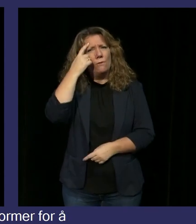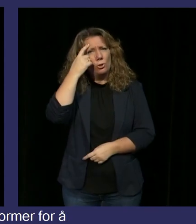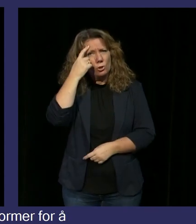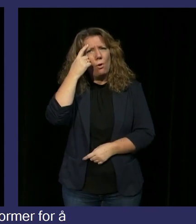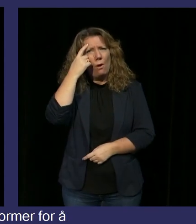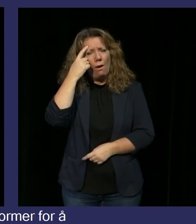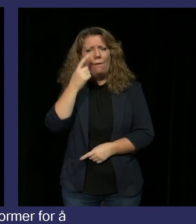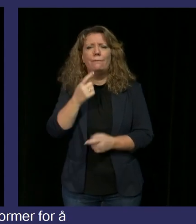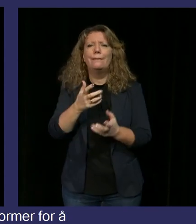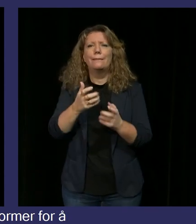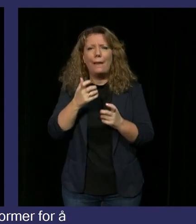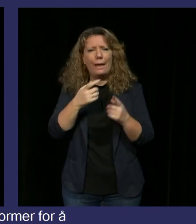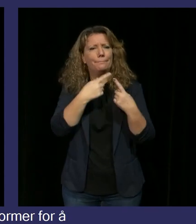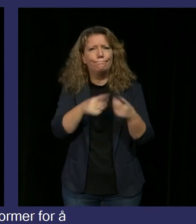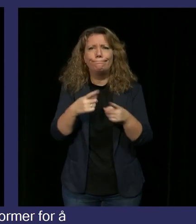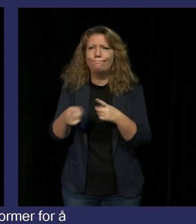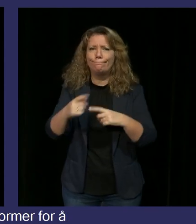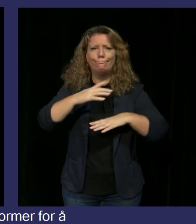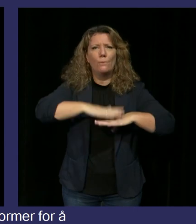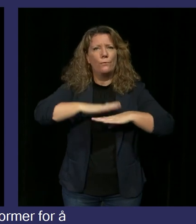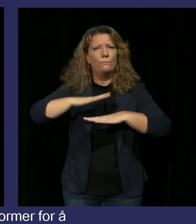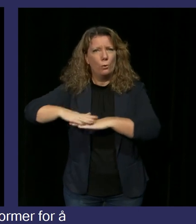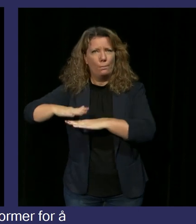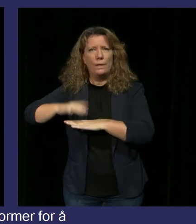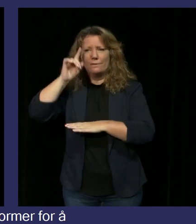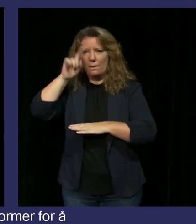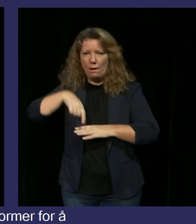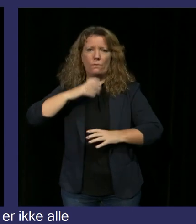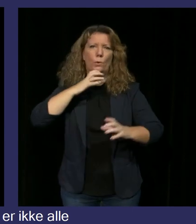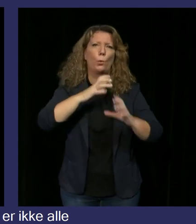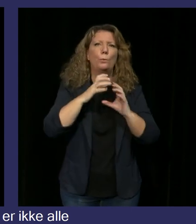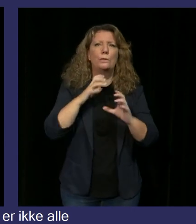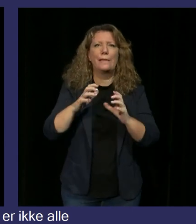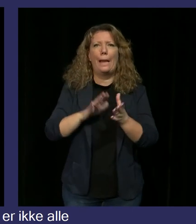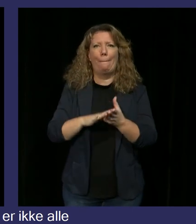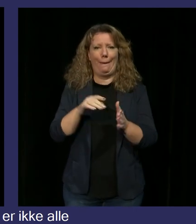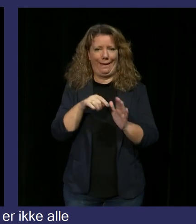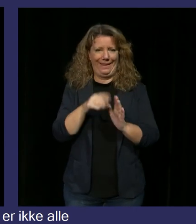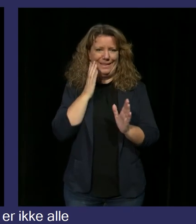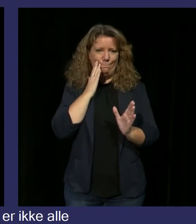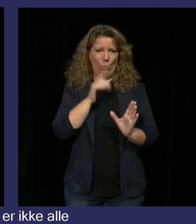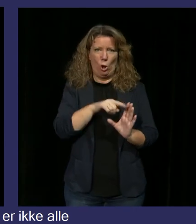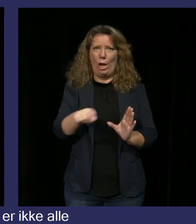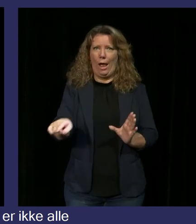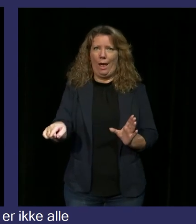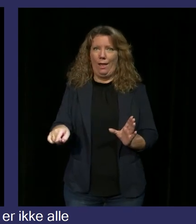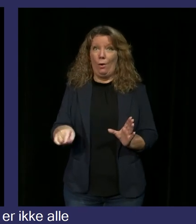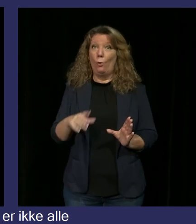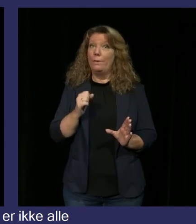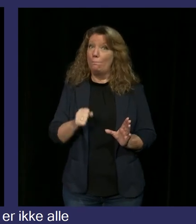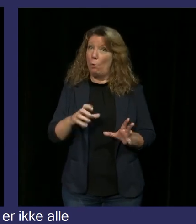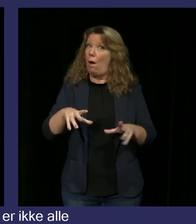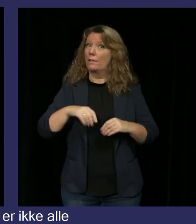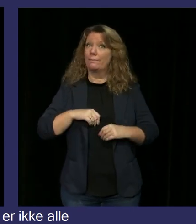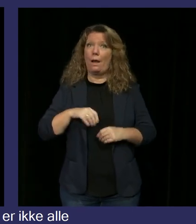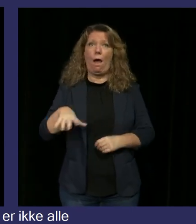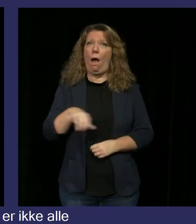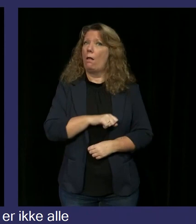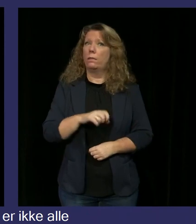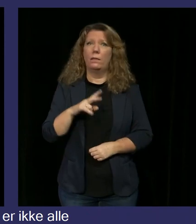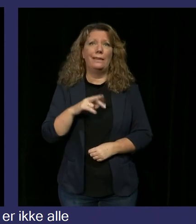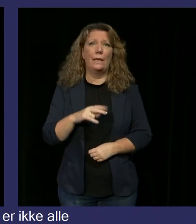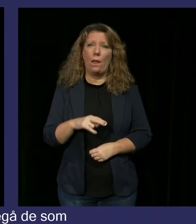ulike plattformer for å kommunisere med innbyggerne våre. Så da må vi også akseptere at det ikke alle som digital. Det må finnes